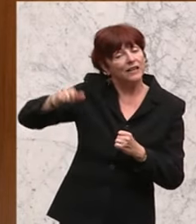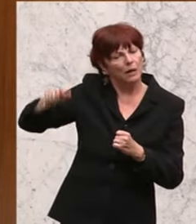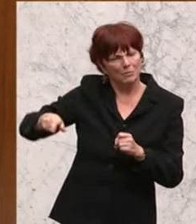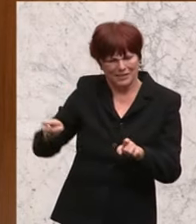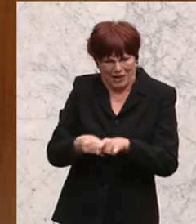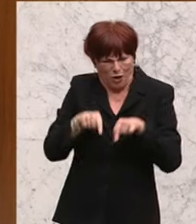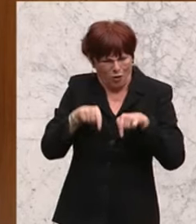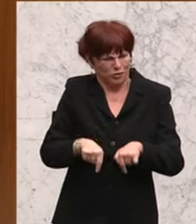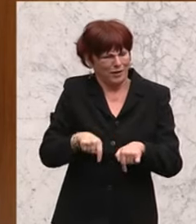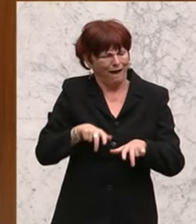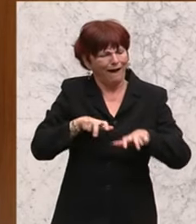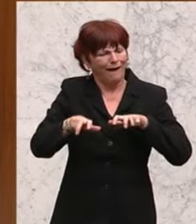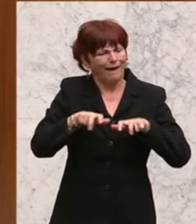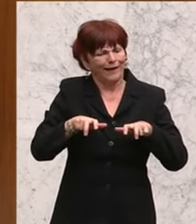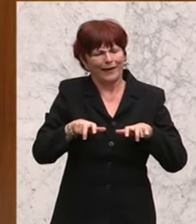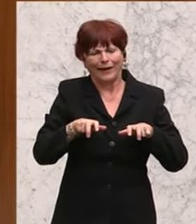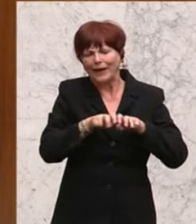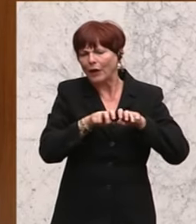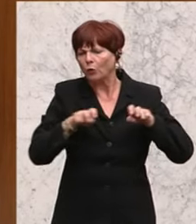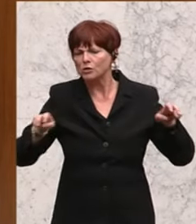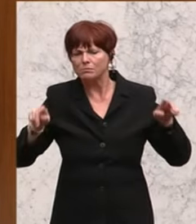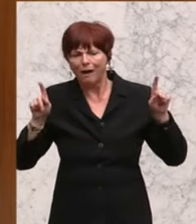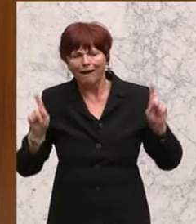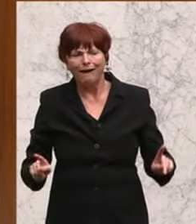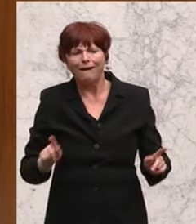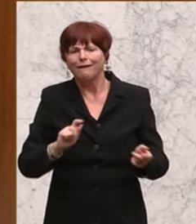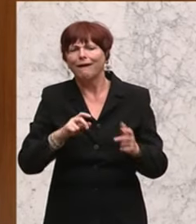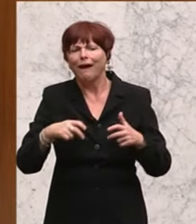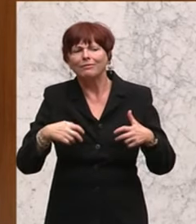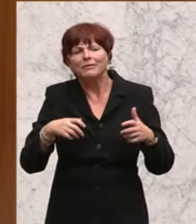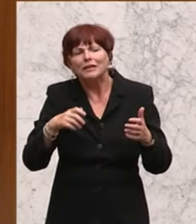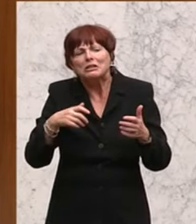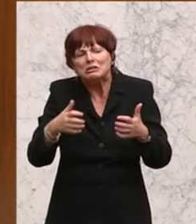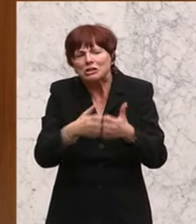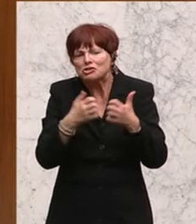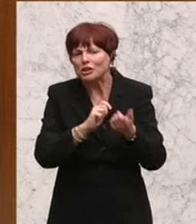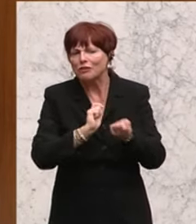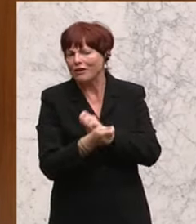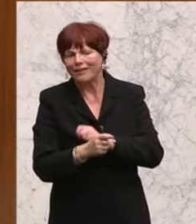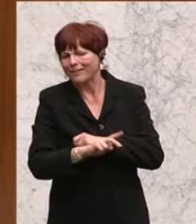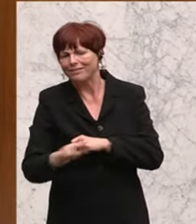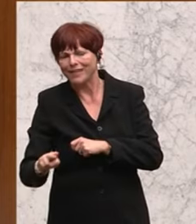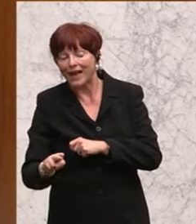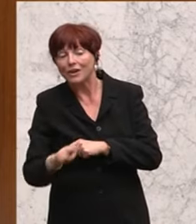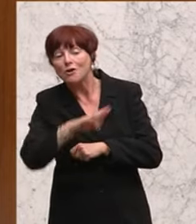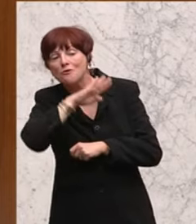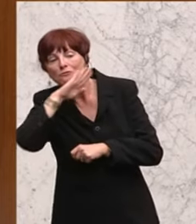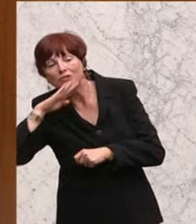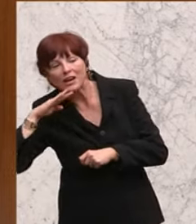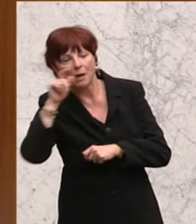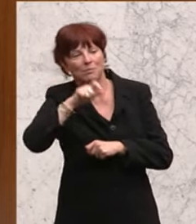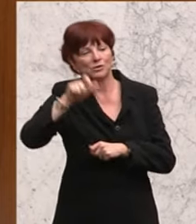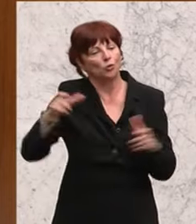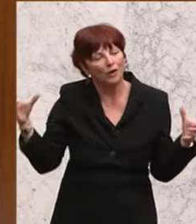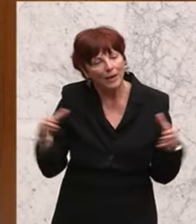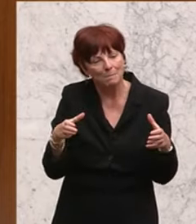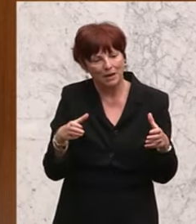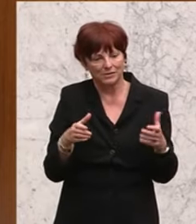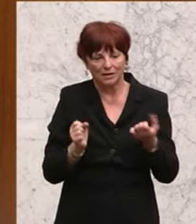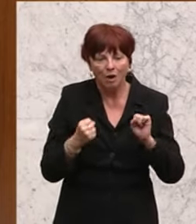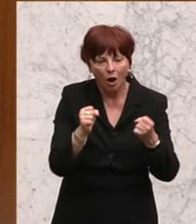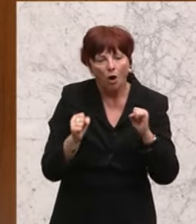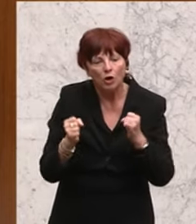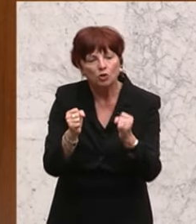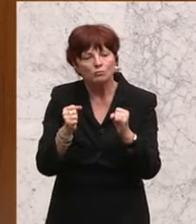hier auf dieser Regierungsbank, die Geschichte bewegen können, den großen Unterschied machen. Am Ende ist es die Vielzahl des Engagements